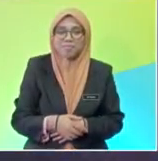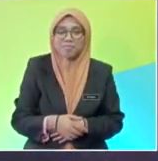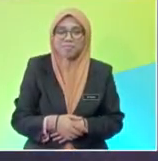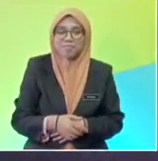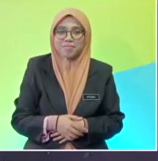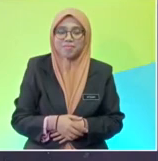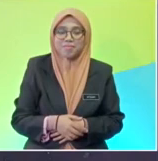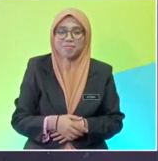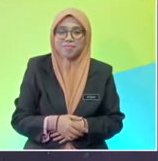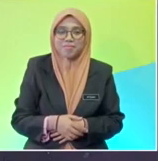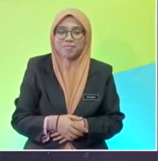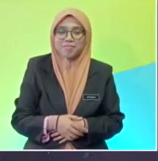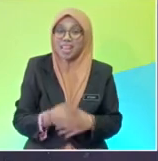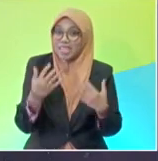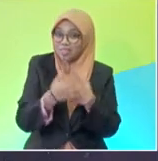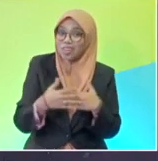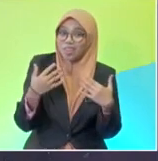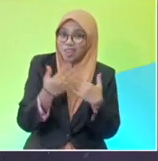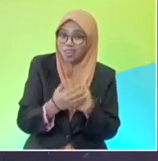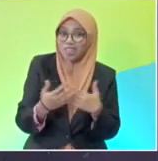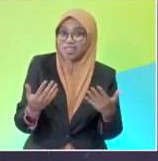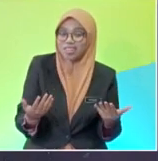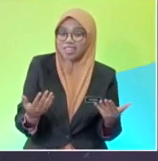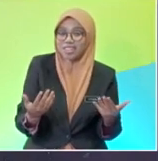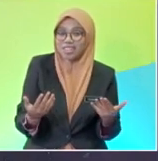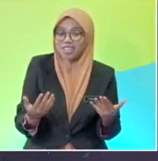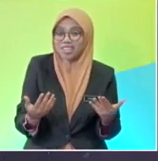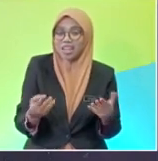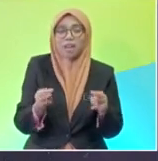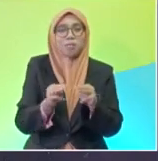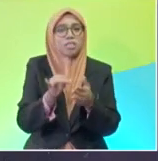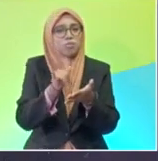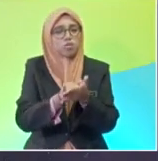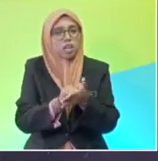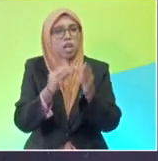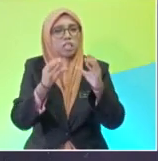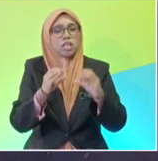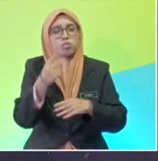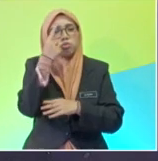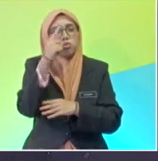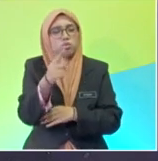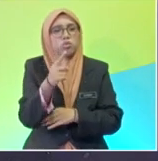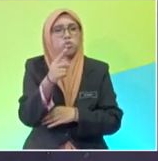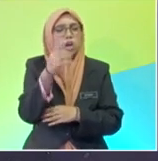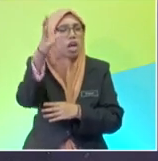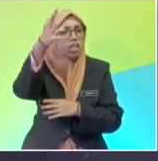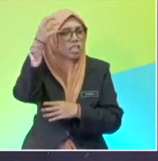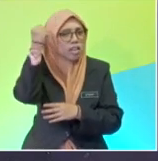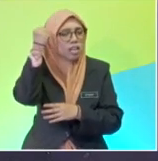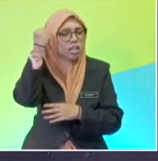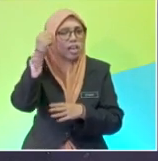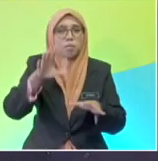Yeay! Terima kasih, cikgu. Seronok, kan? Yeah. Macam itulah cara dulu cikgu nak hafal. Macam mana cikgu nak ingat